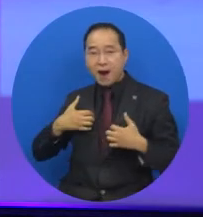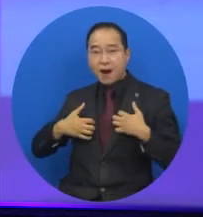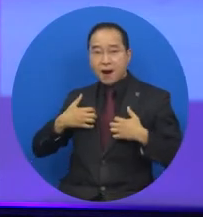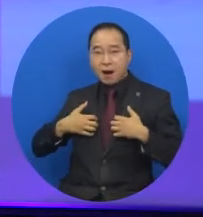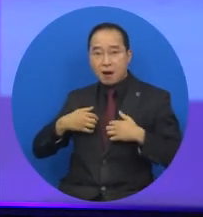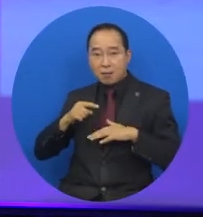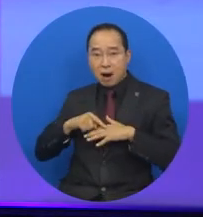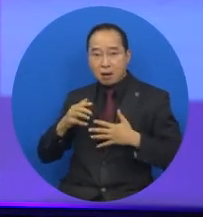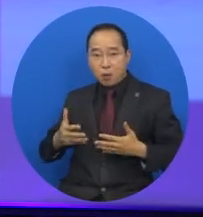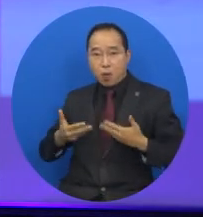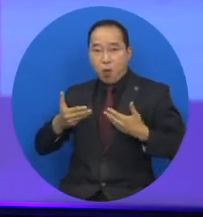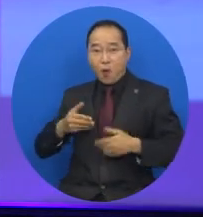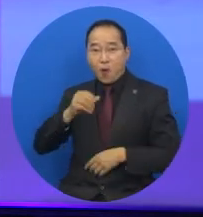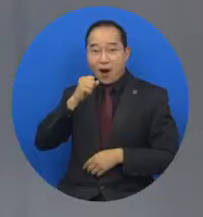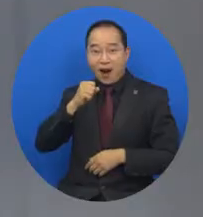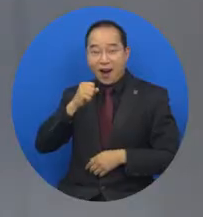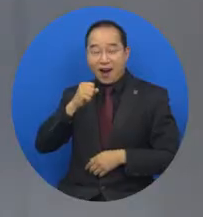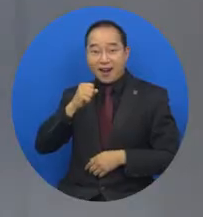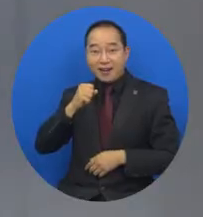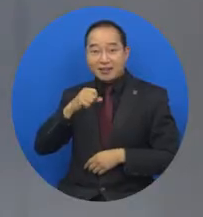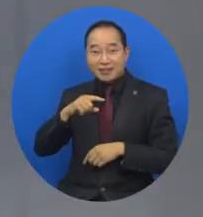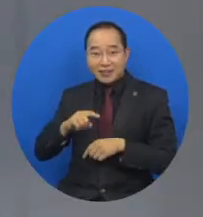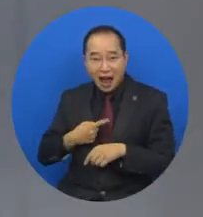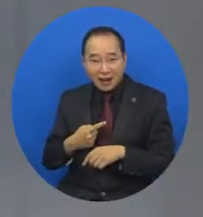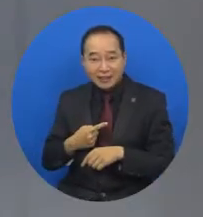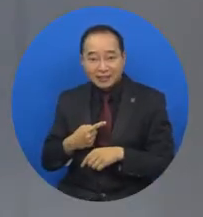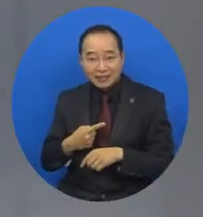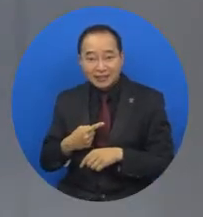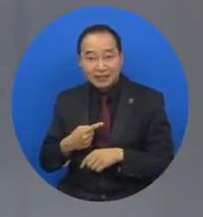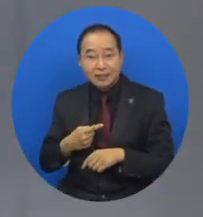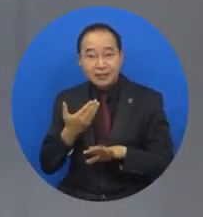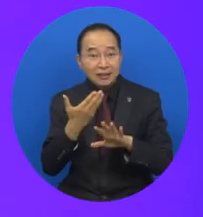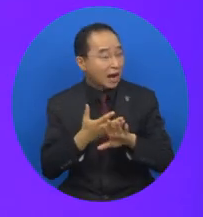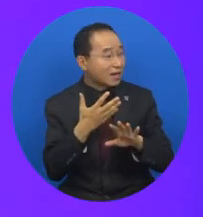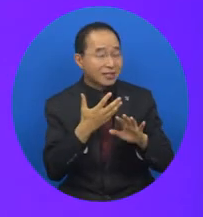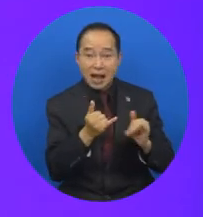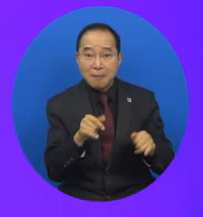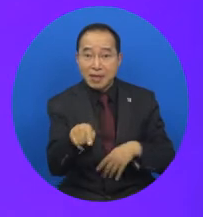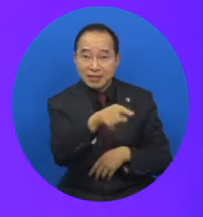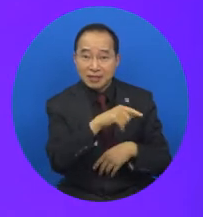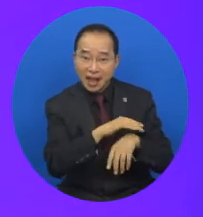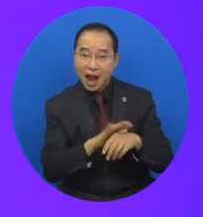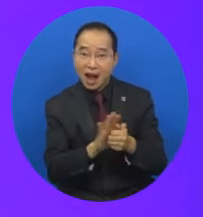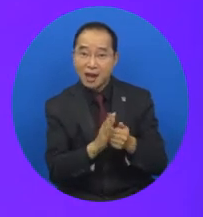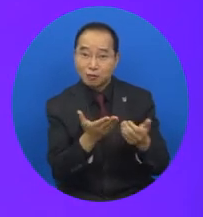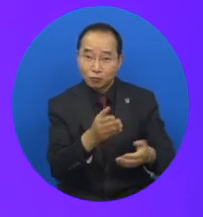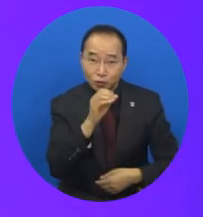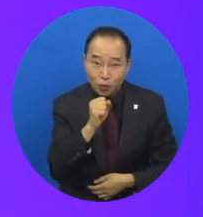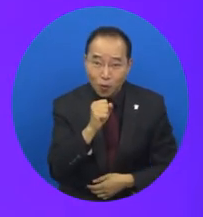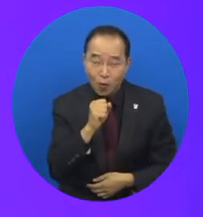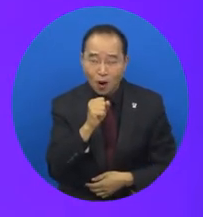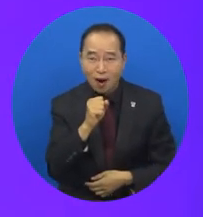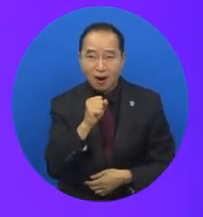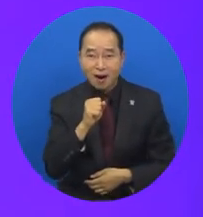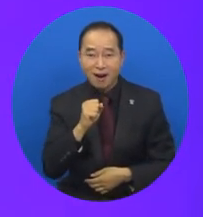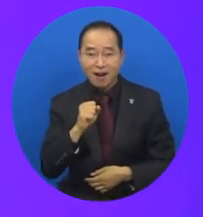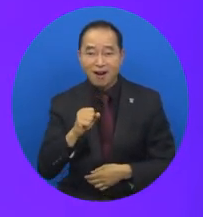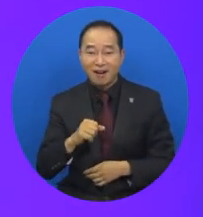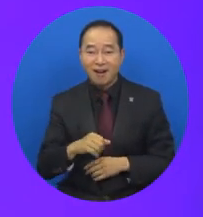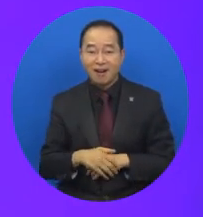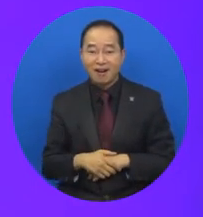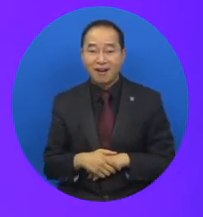이렇게 확장되고, 이렇게 가벼워지다 보니 상대방에 대한 배려는 당연히 따라오는 거지만